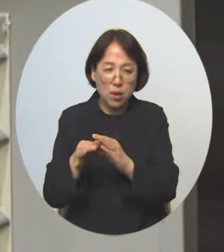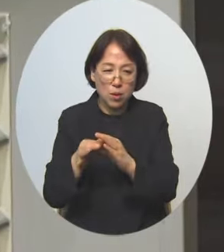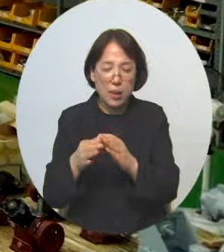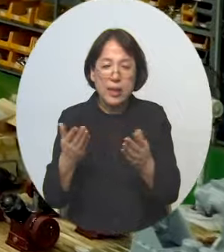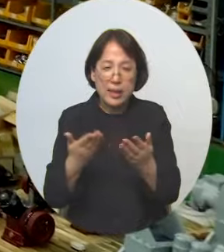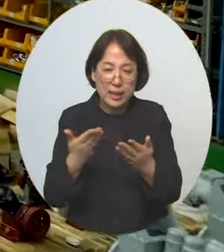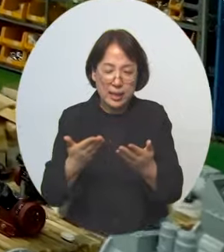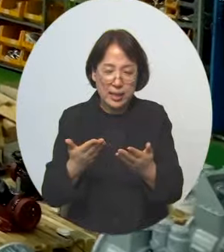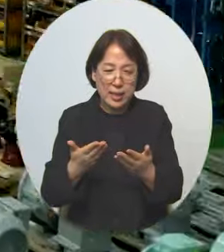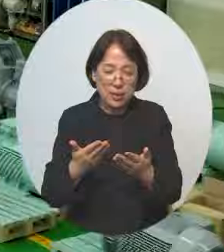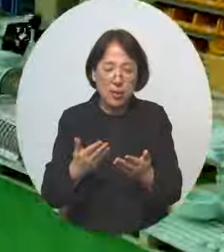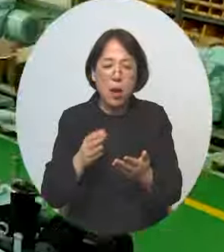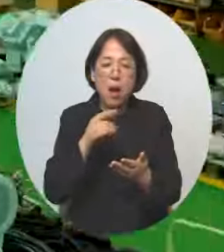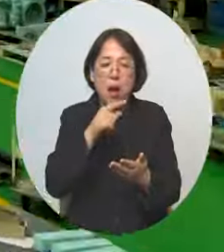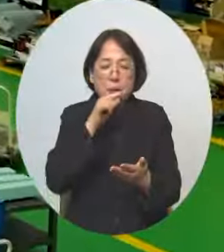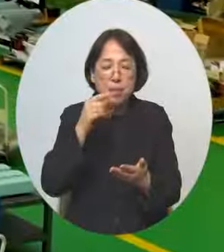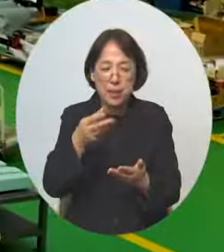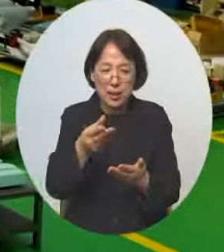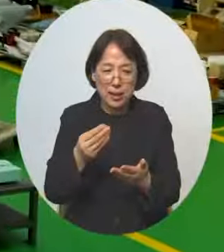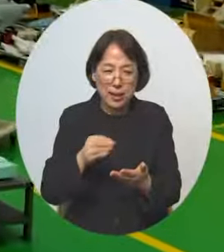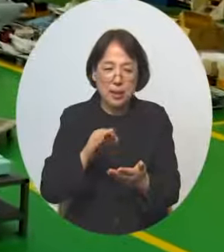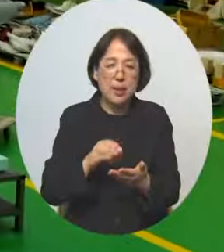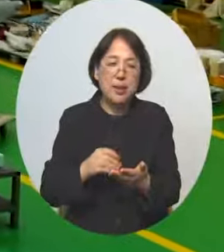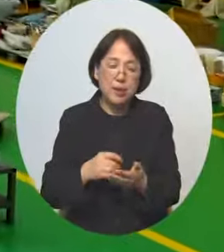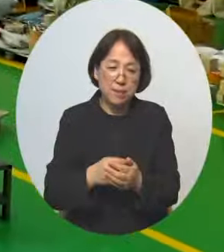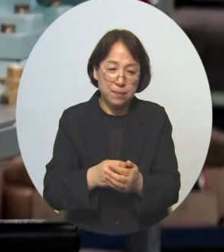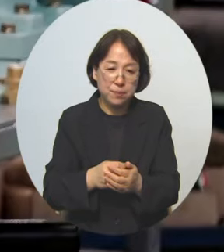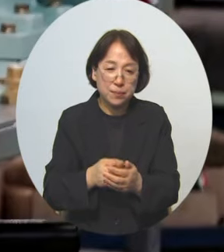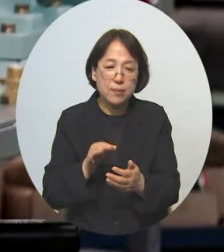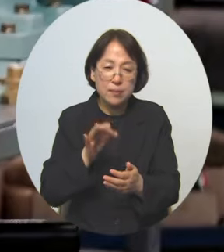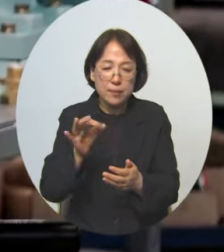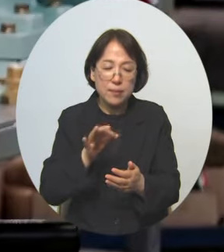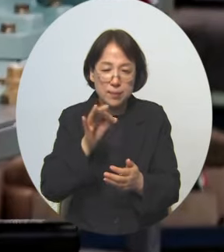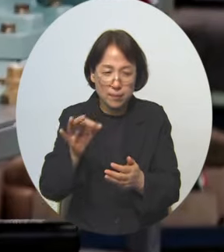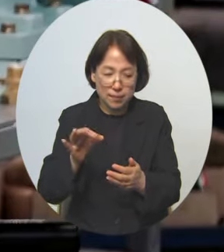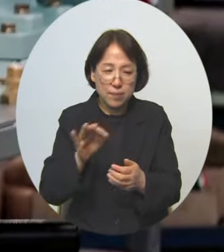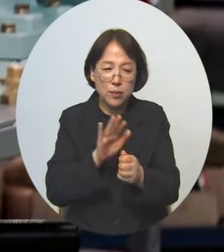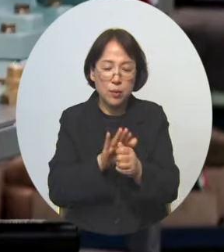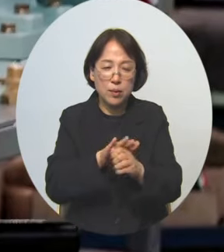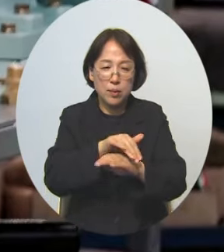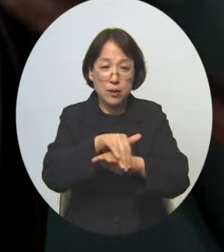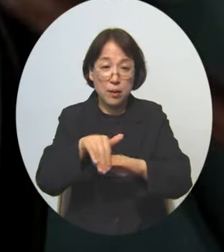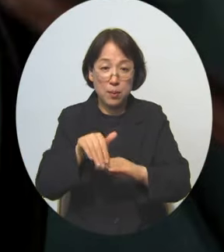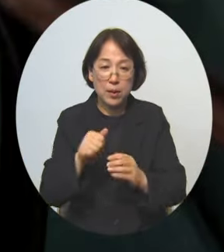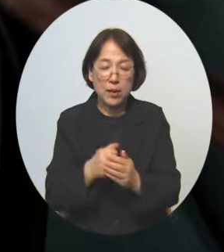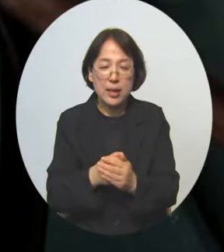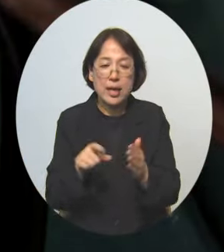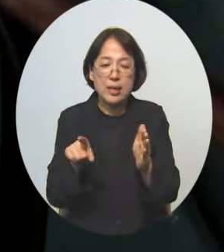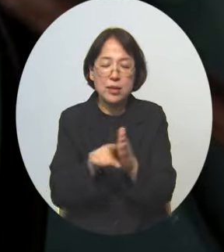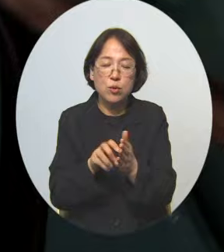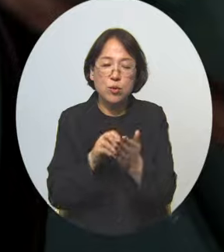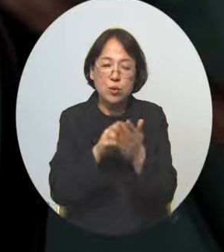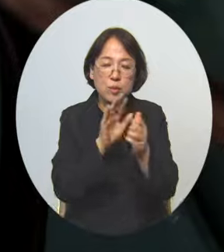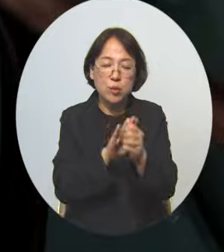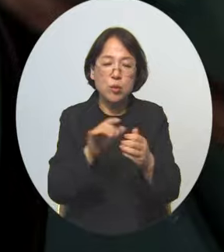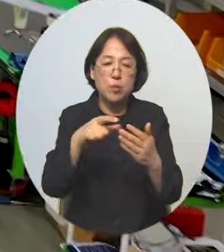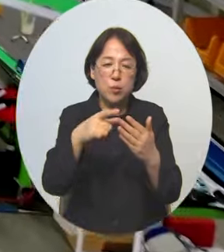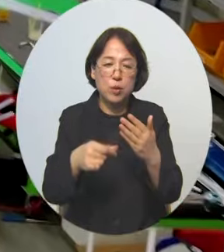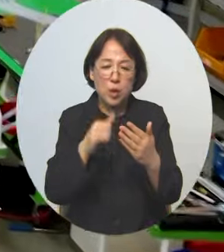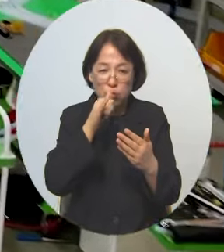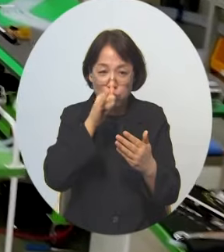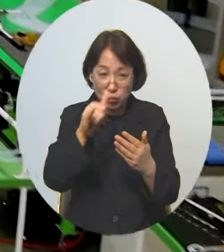유도합니다. 청년 대상자에겐 직업훈련비와 면접비도 제공합니다. 신용 취업지원 프로그램